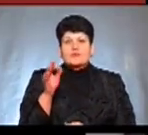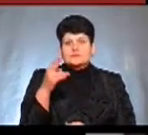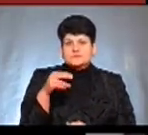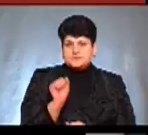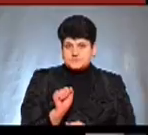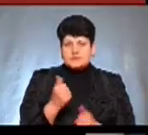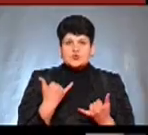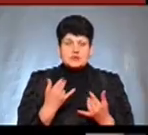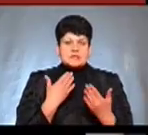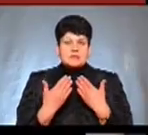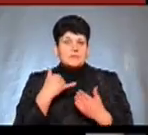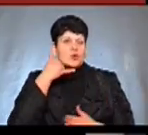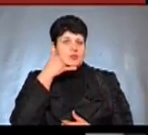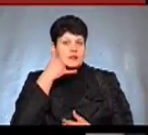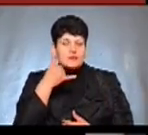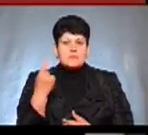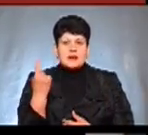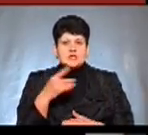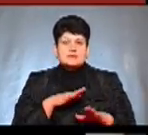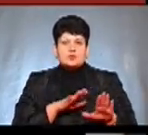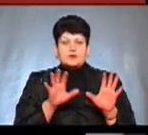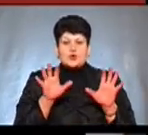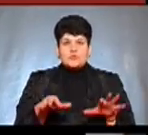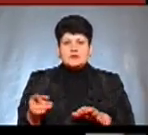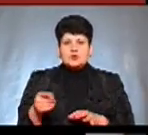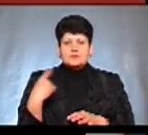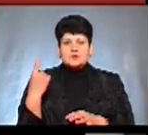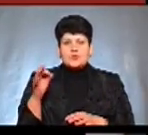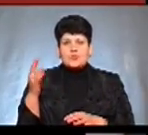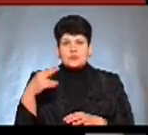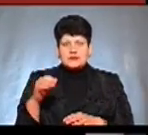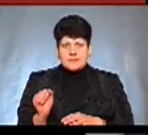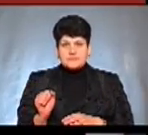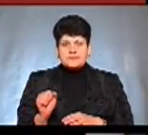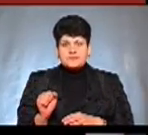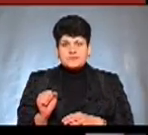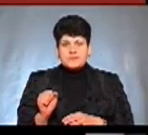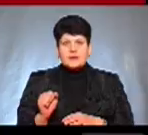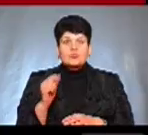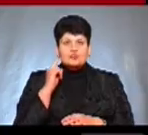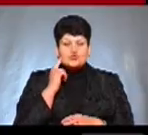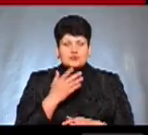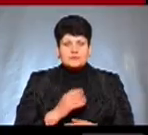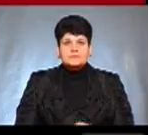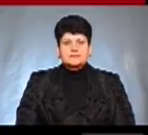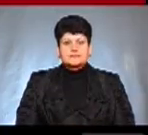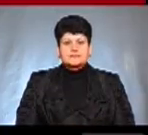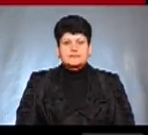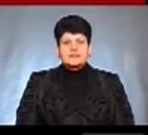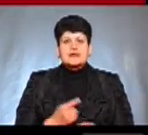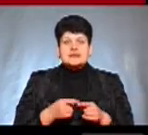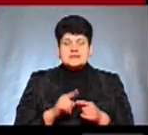облдержадміністрація. Ми сьогодні спілкувалися телефоном з першим заступником голови Тернопільської обласної державної адміністрації. Ну, власне, почуємо. Це є